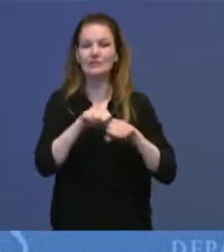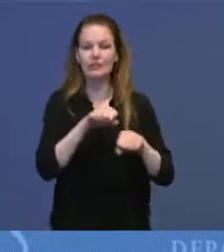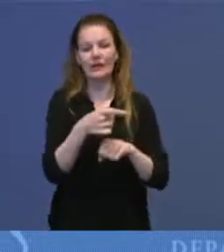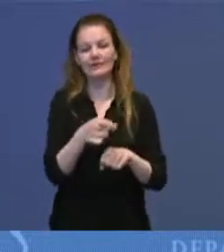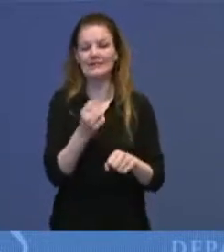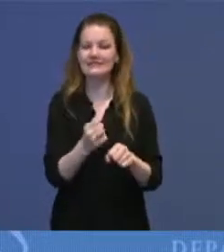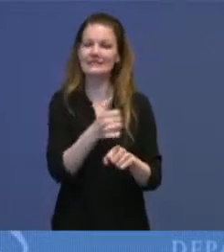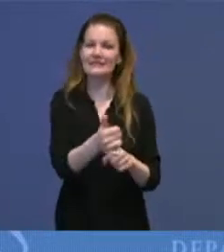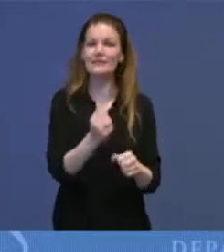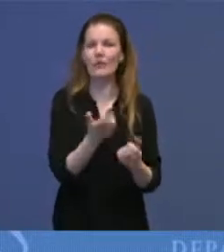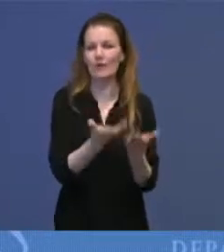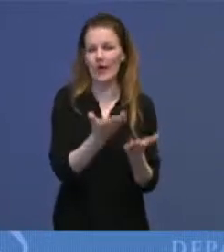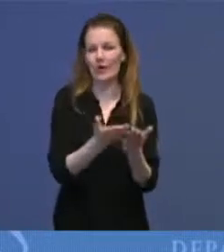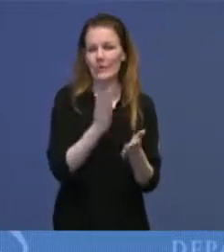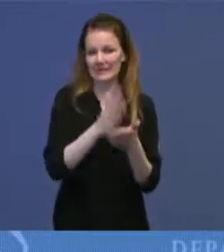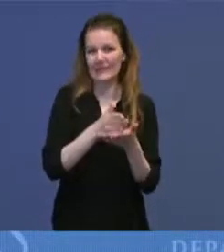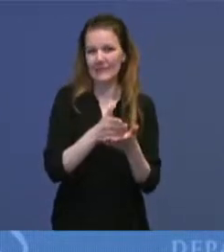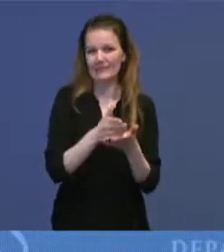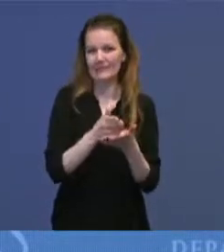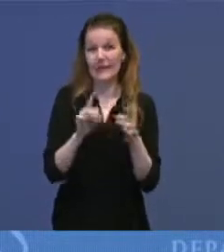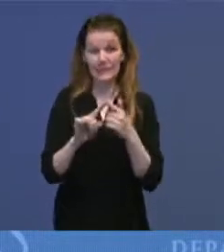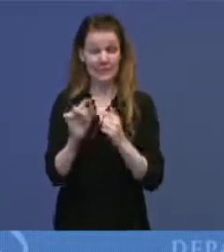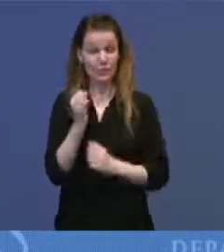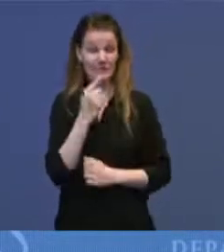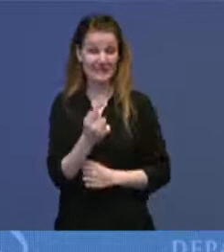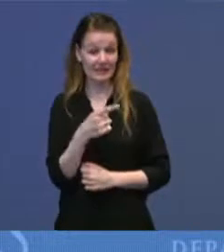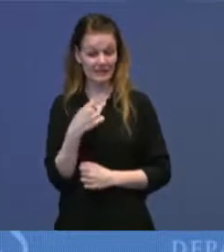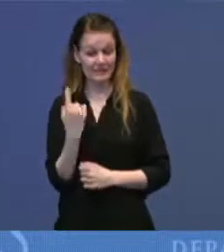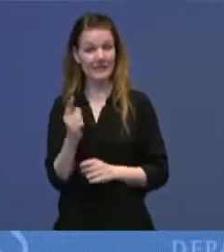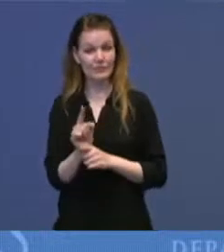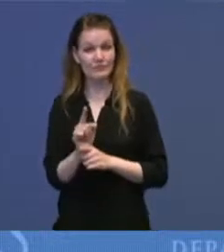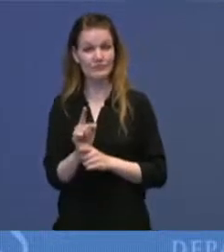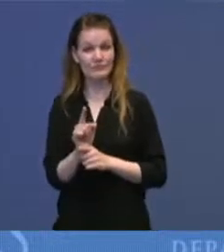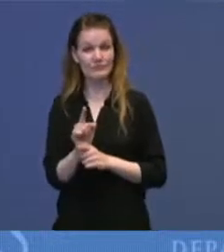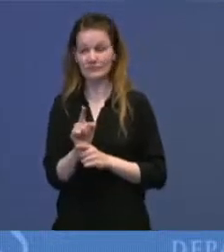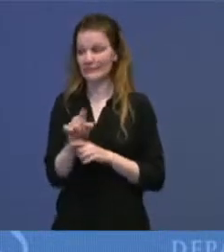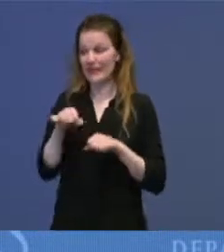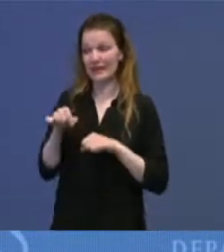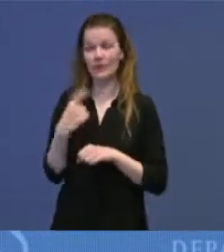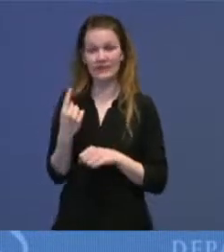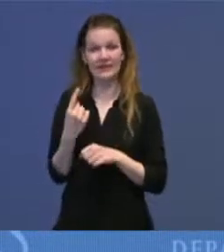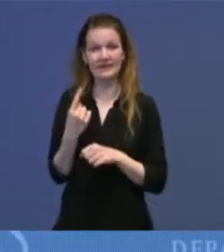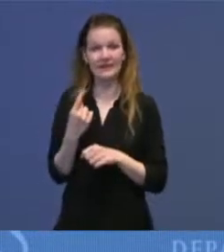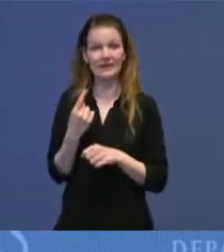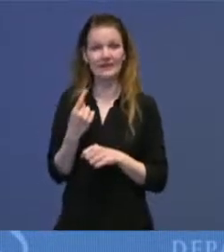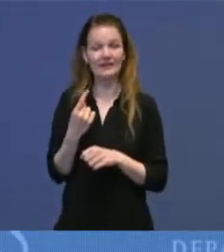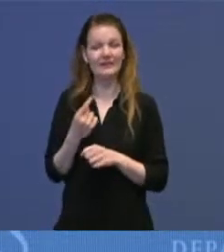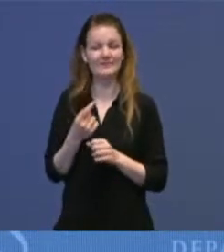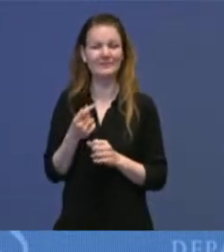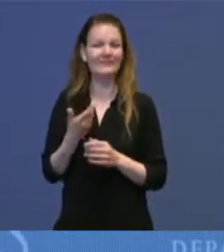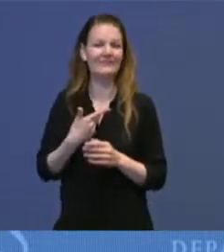Og jeg vil bare understreke at vi er opptatt av, som justisministeren sier, at vi skal ha norske lønns- og arbeidsforhold i Norge,